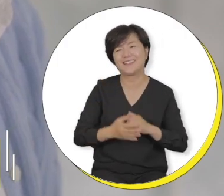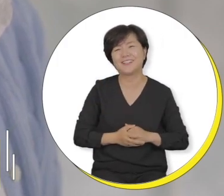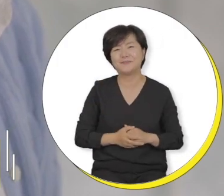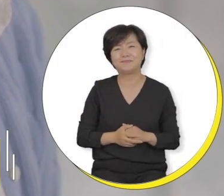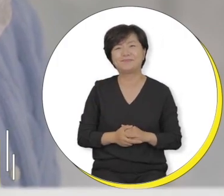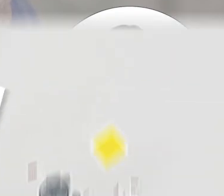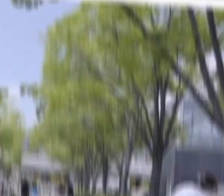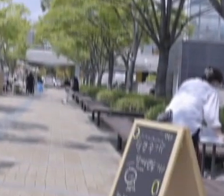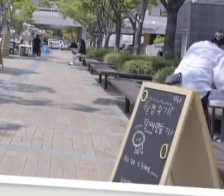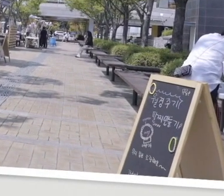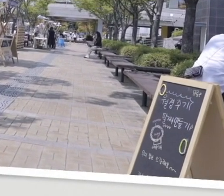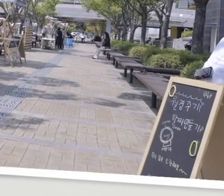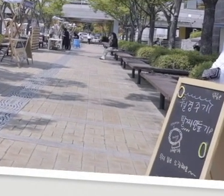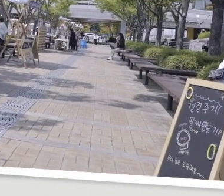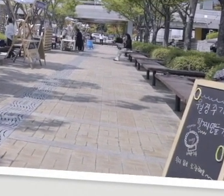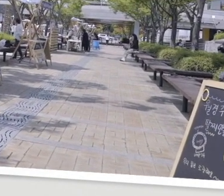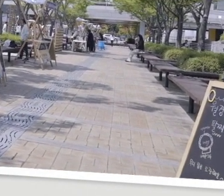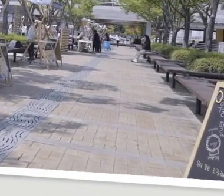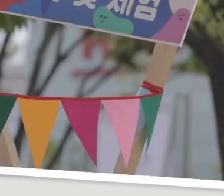하고자 했어요.